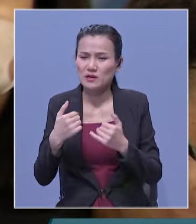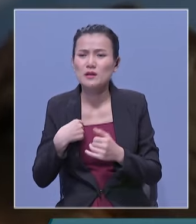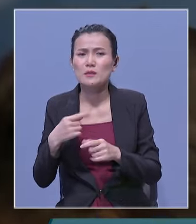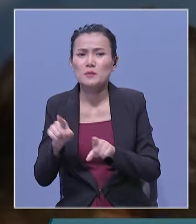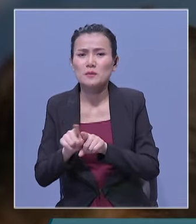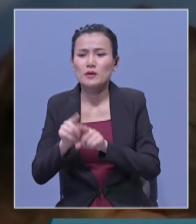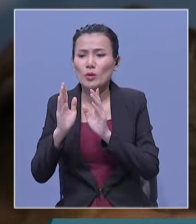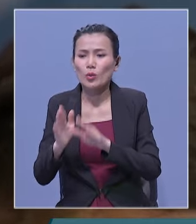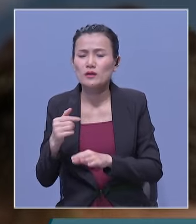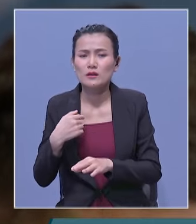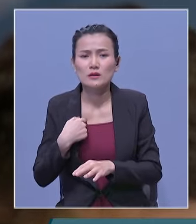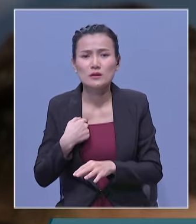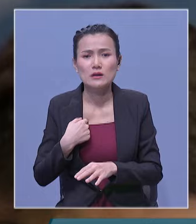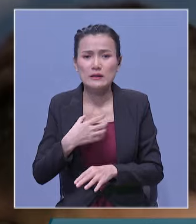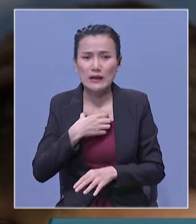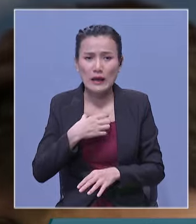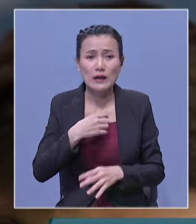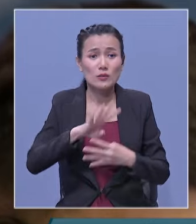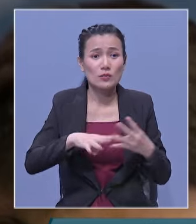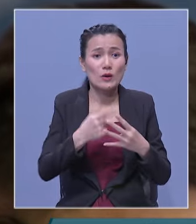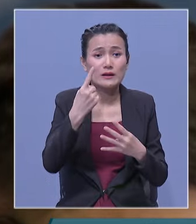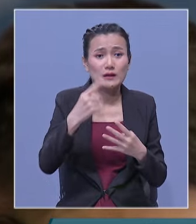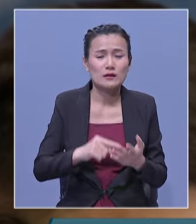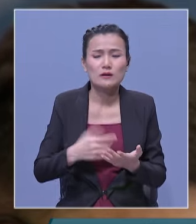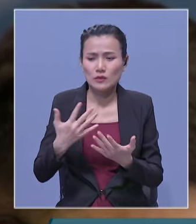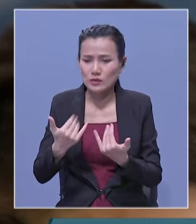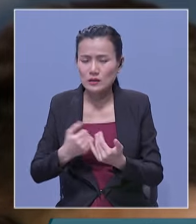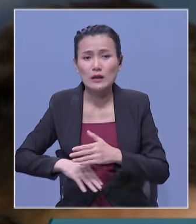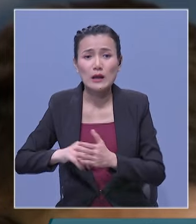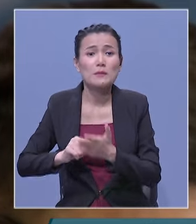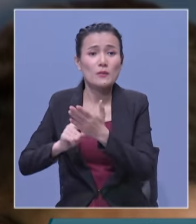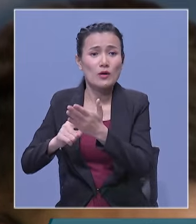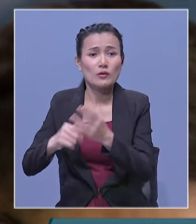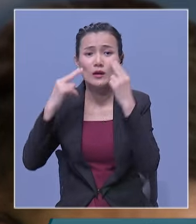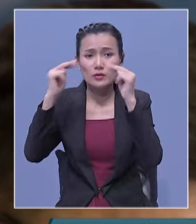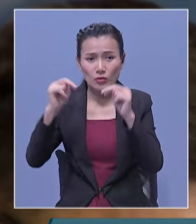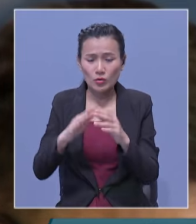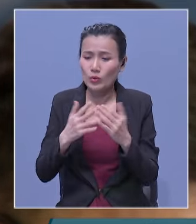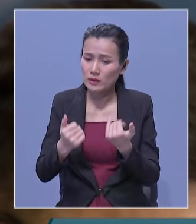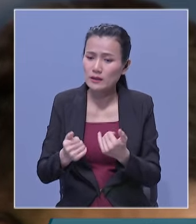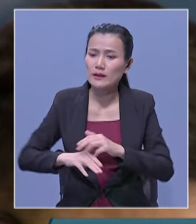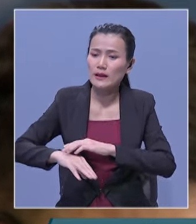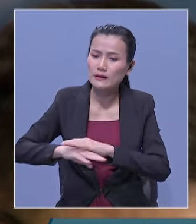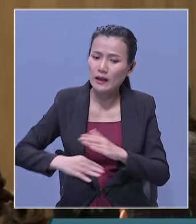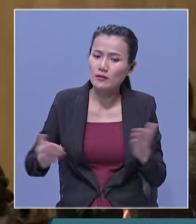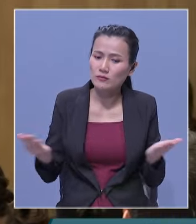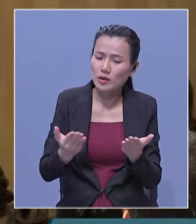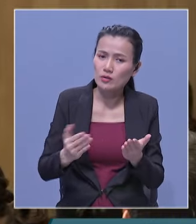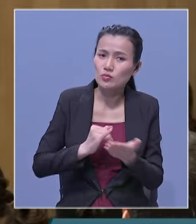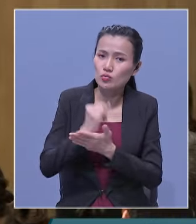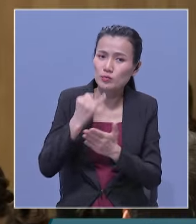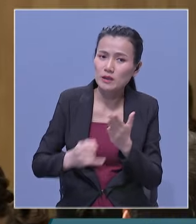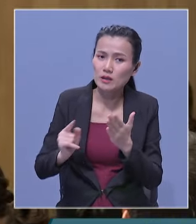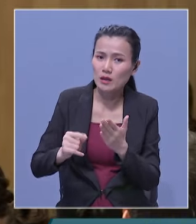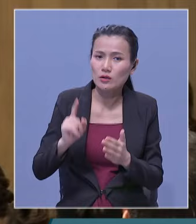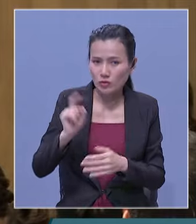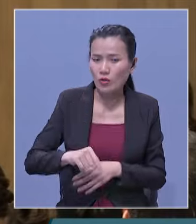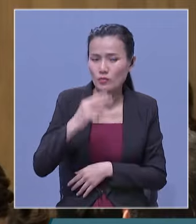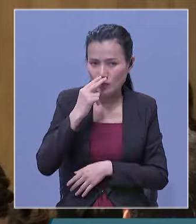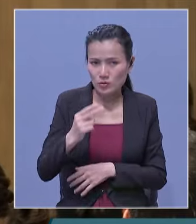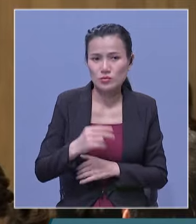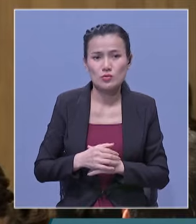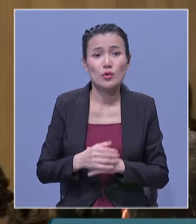อต่อนายกรัฐมนตรีส่วนจะเป็นเอกสารที่ถูกต้องหรือไม่ก็ค่อยมาว่ากันพร้อมที่จะเข้าไปชี้แจงความชัดเจนถ้าหากว่านาย